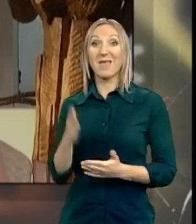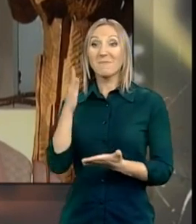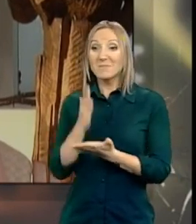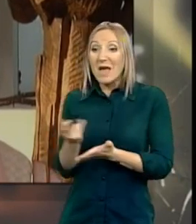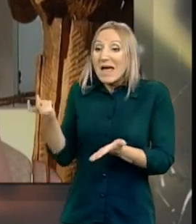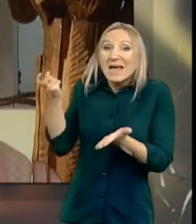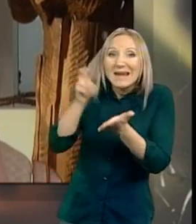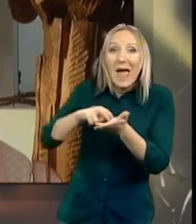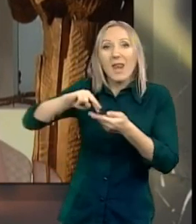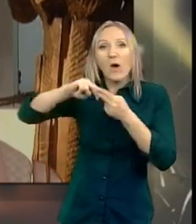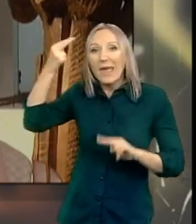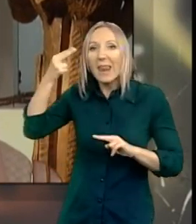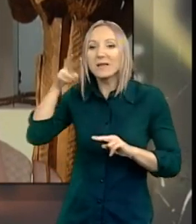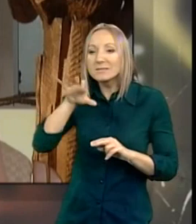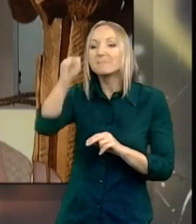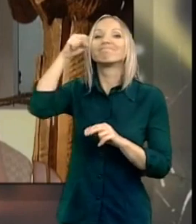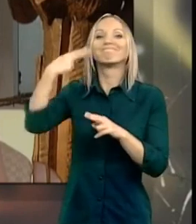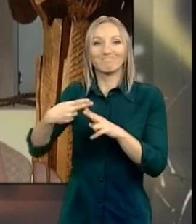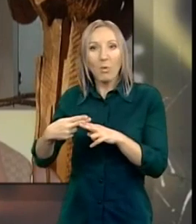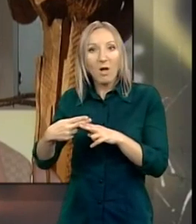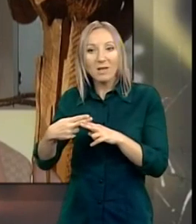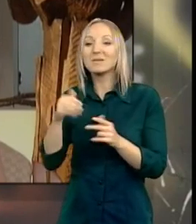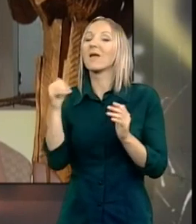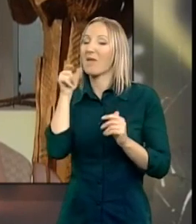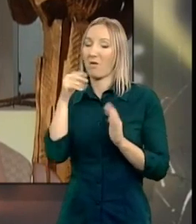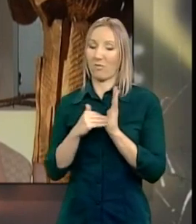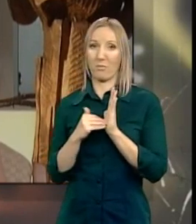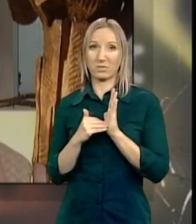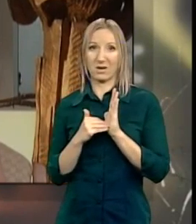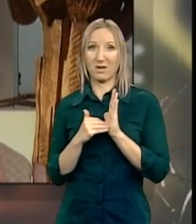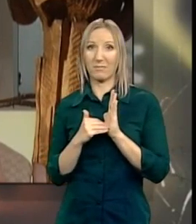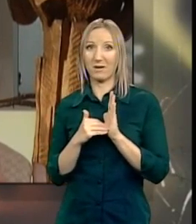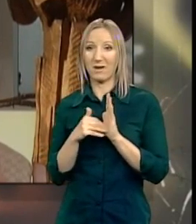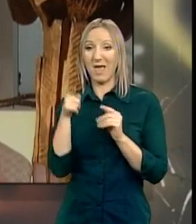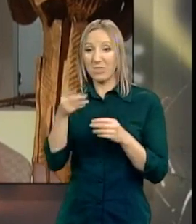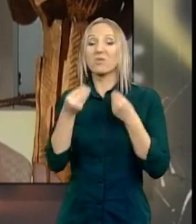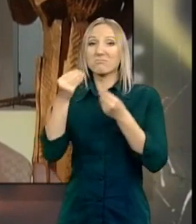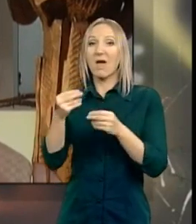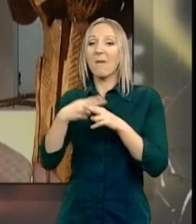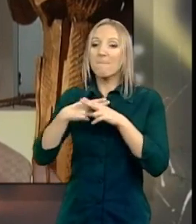genetska dijagnostika je neophodna i daje, da kažemo, potpunu potvrdu